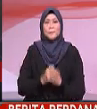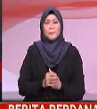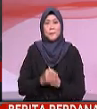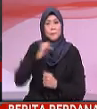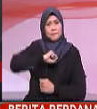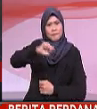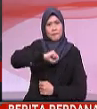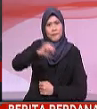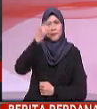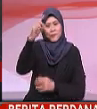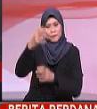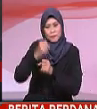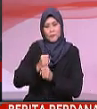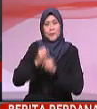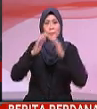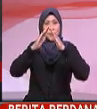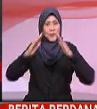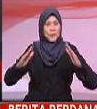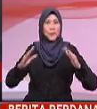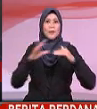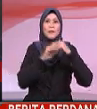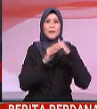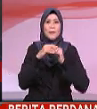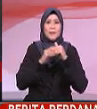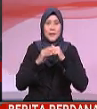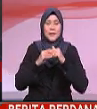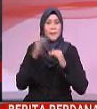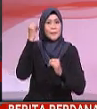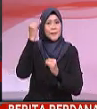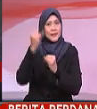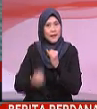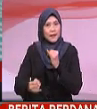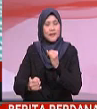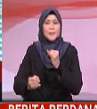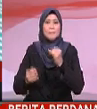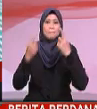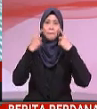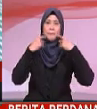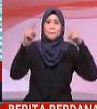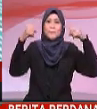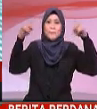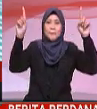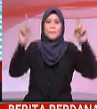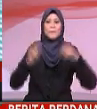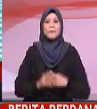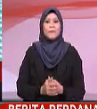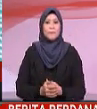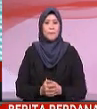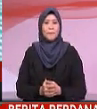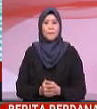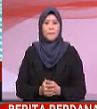Perjuangan untuk mendapatkan tempat tinggal yang selesa akhirnya membuahkan hasil.